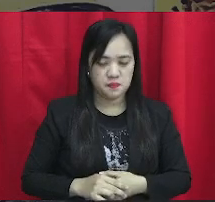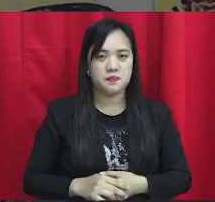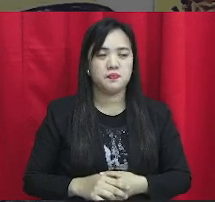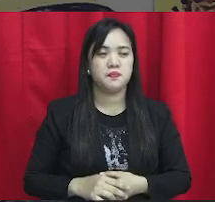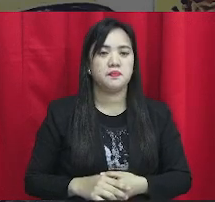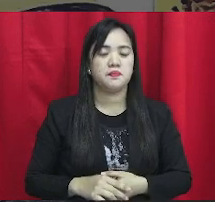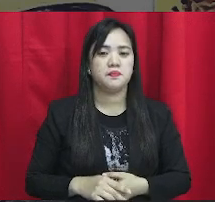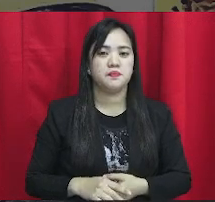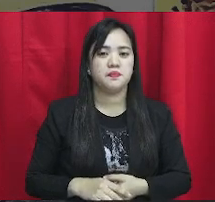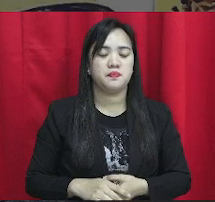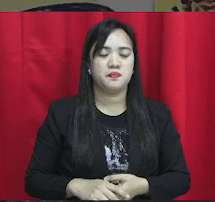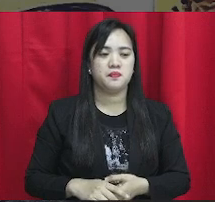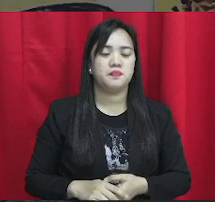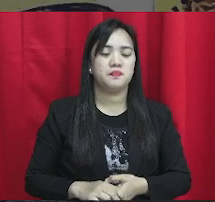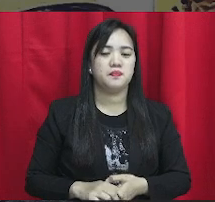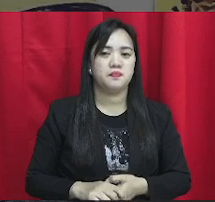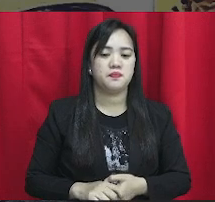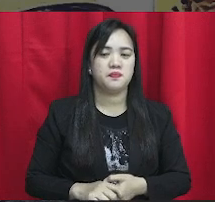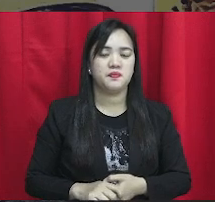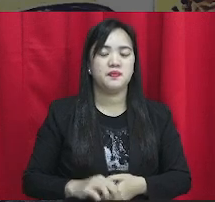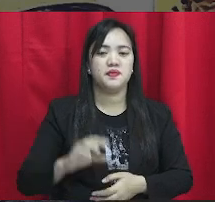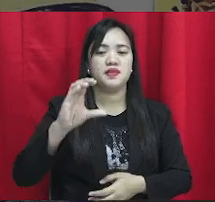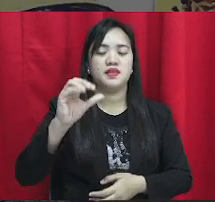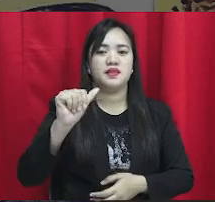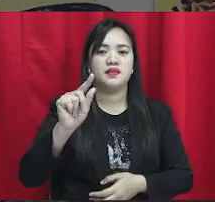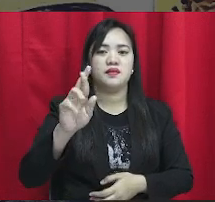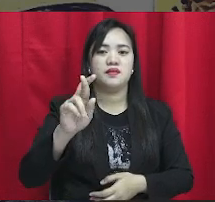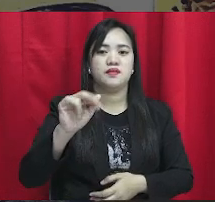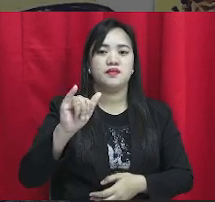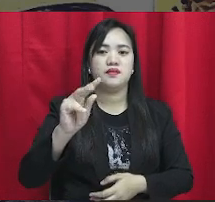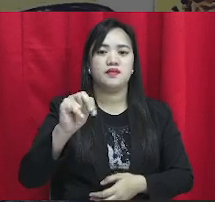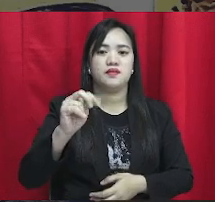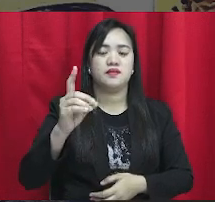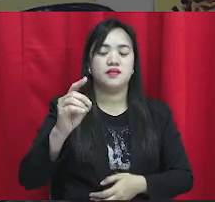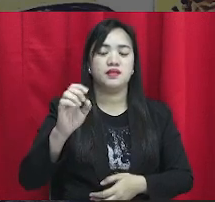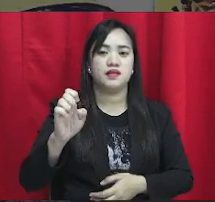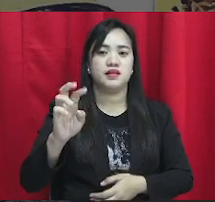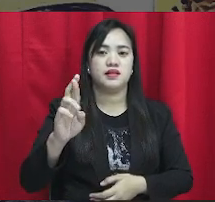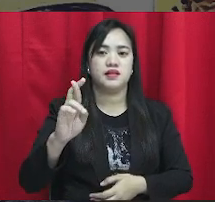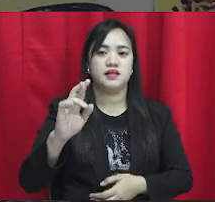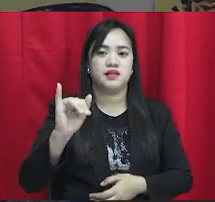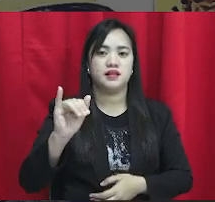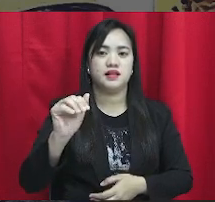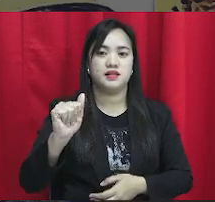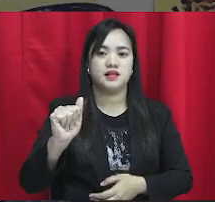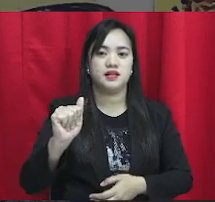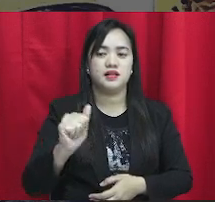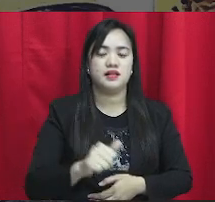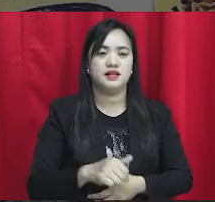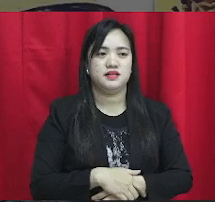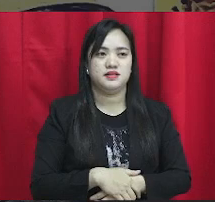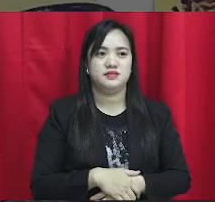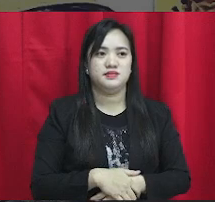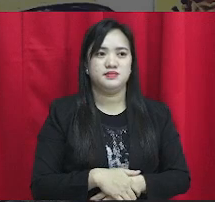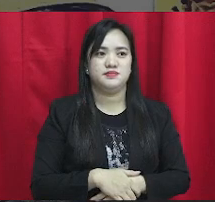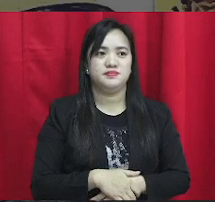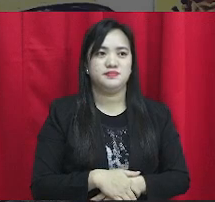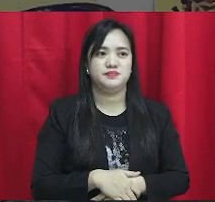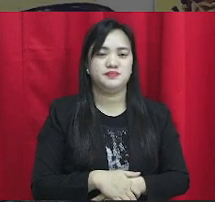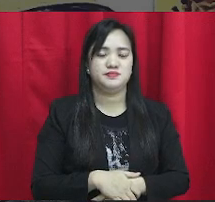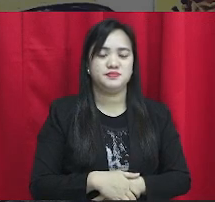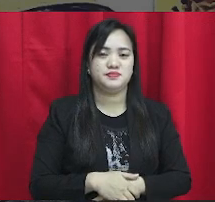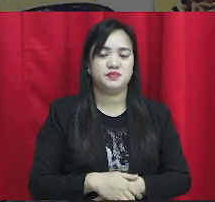tapat lang din ni nanay. By the way, ito pong karindiri ni nanay is nasa pagitan lang to ng Atis at Magsaysay Road. Oy, sa lahat ng